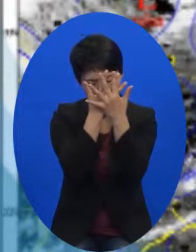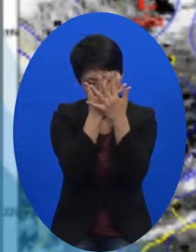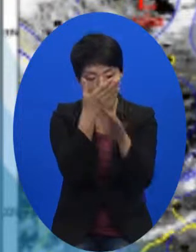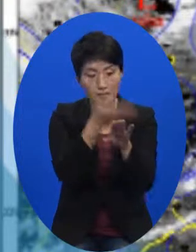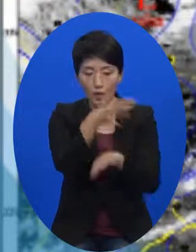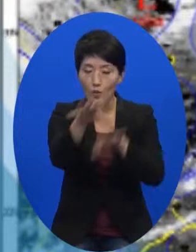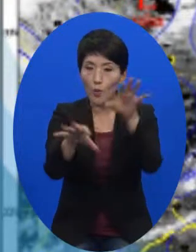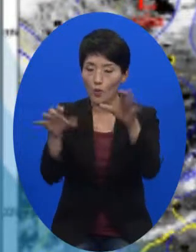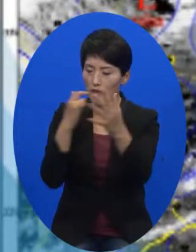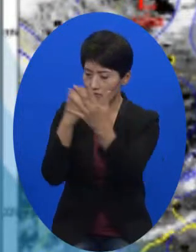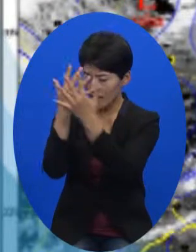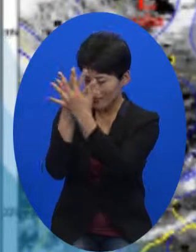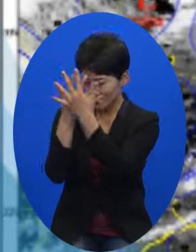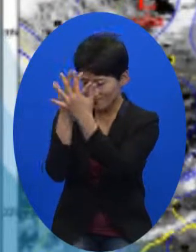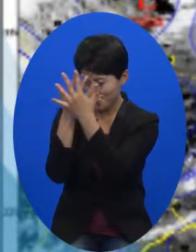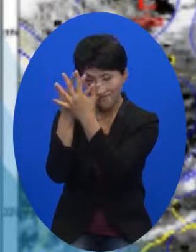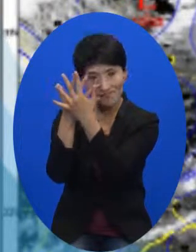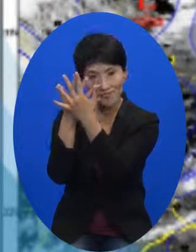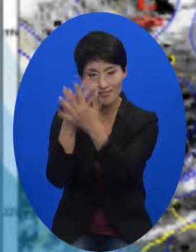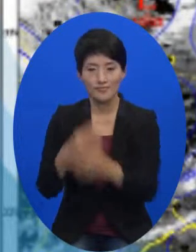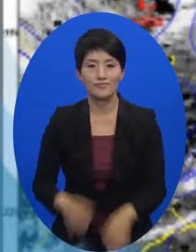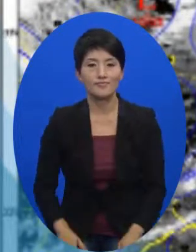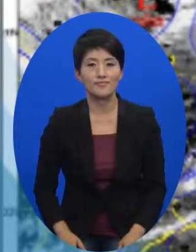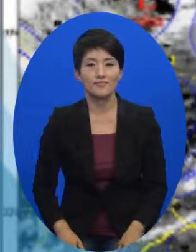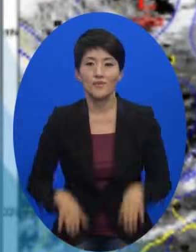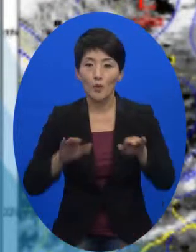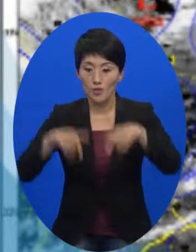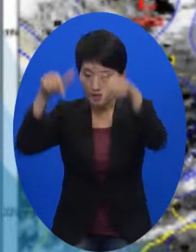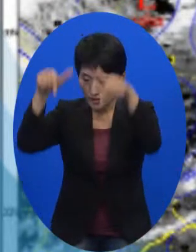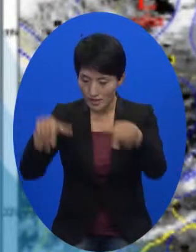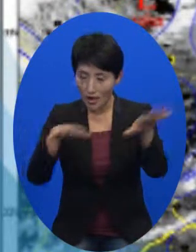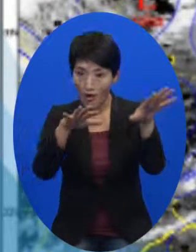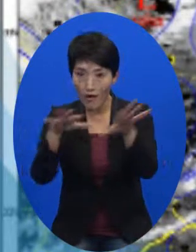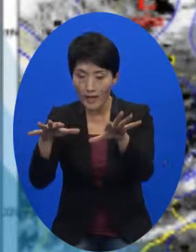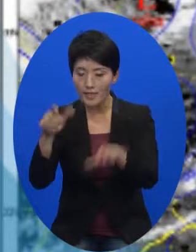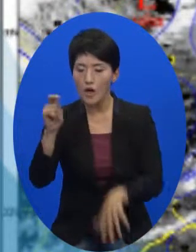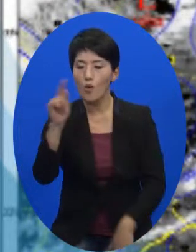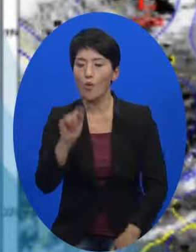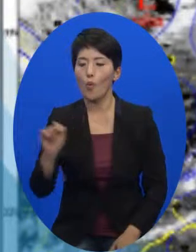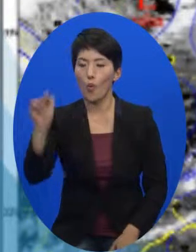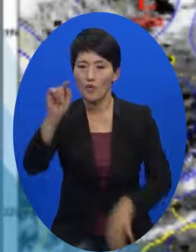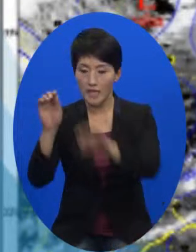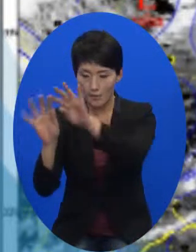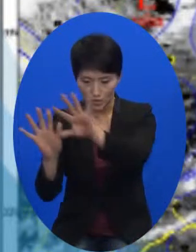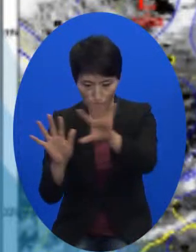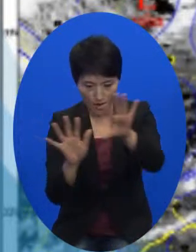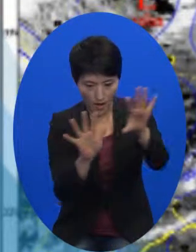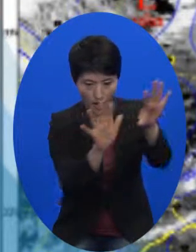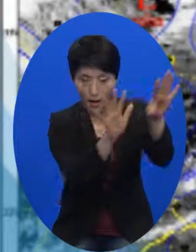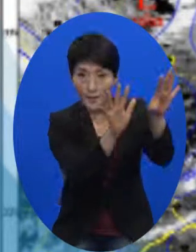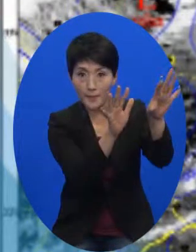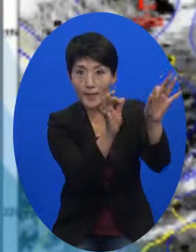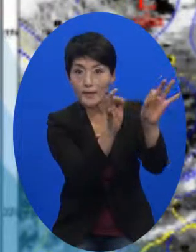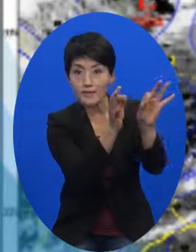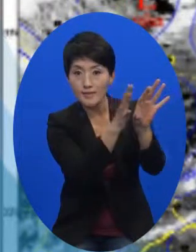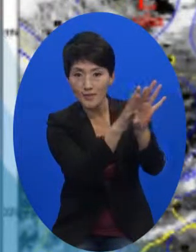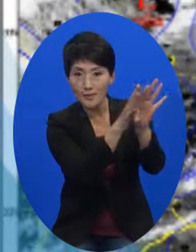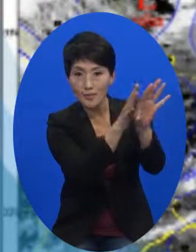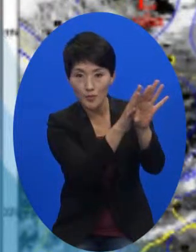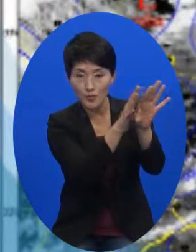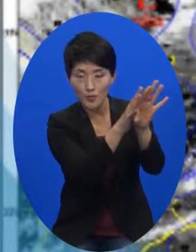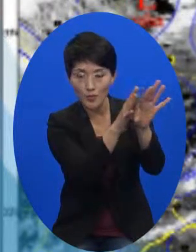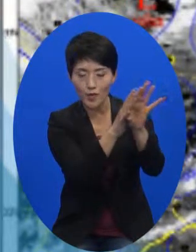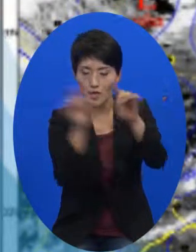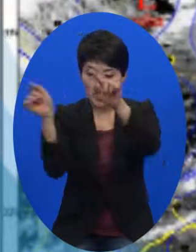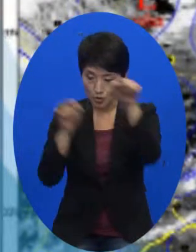지역에서도 박모나 연모가 낀 곳이 많습니다. 오늘은 서해상에서 남동진하는 고기압의 영향을 받다가 점차 그